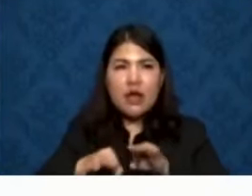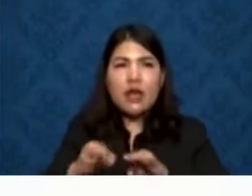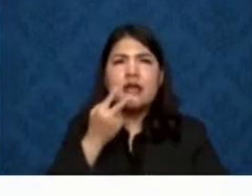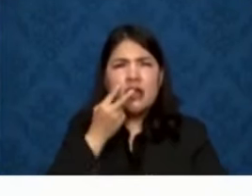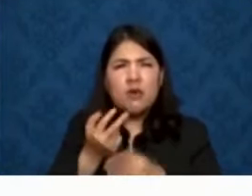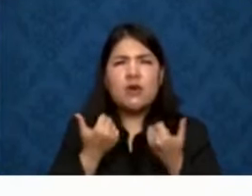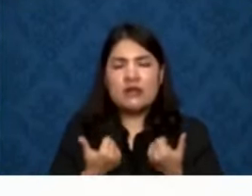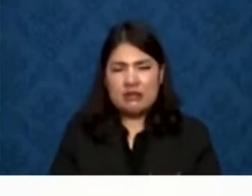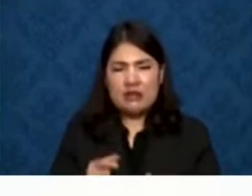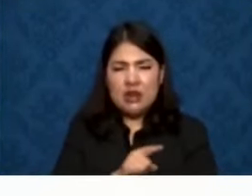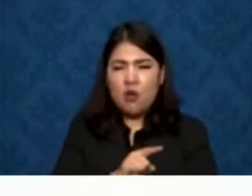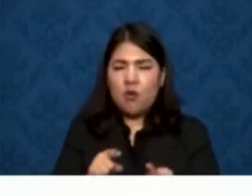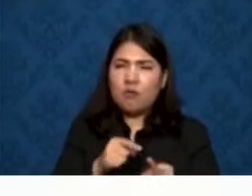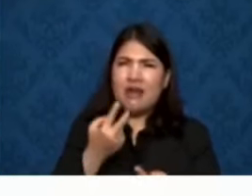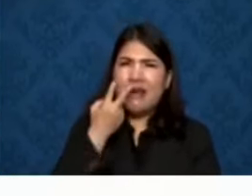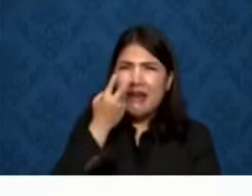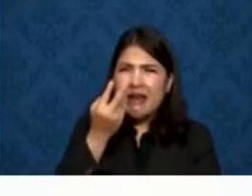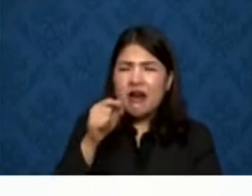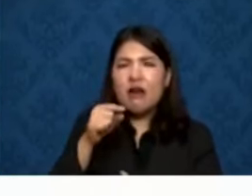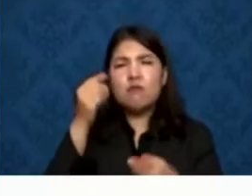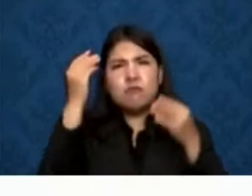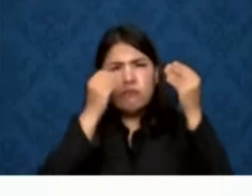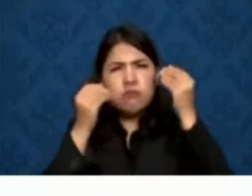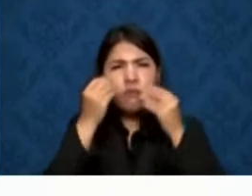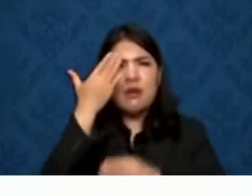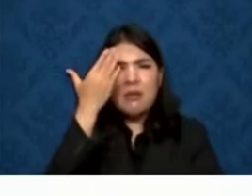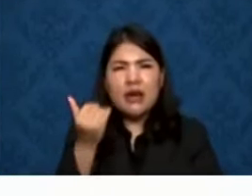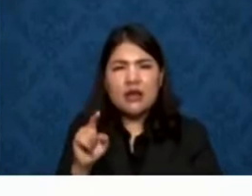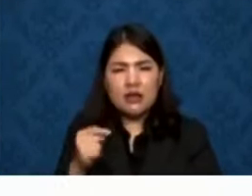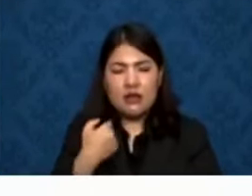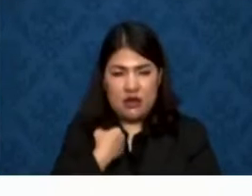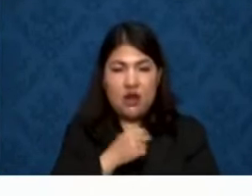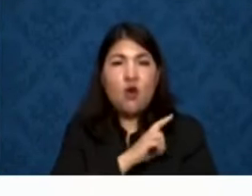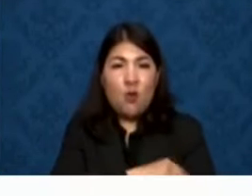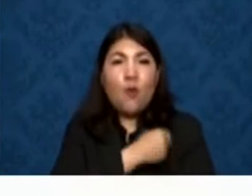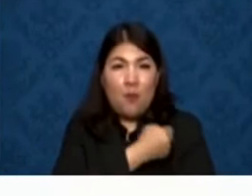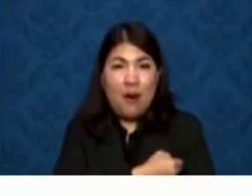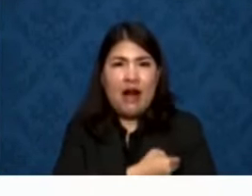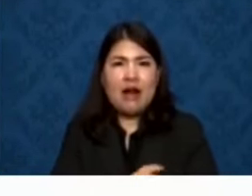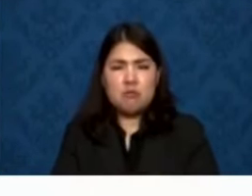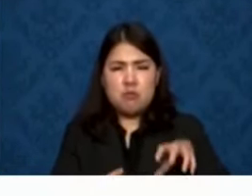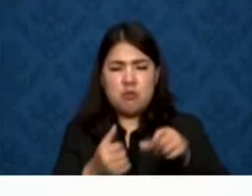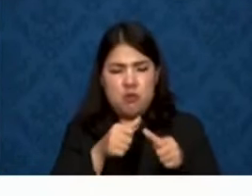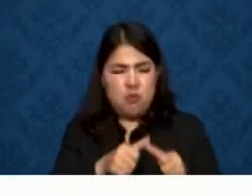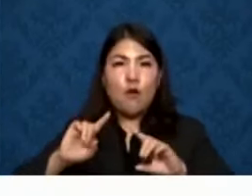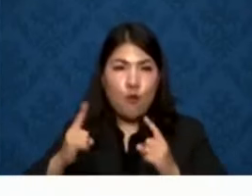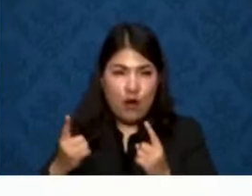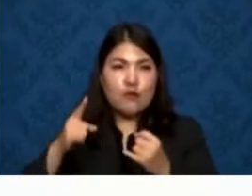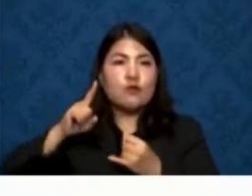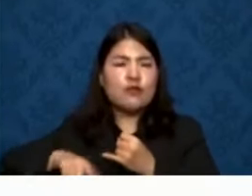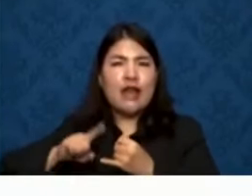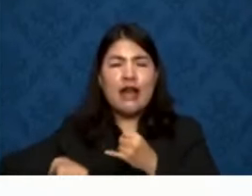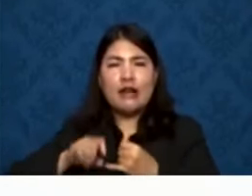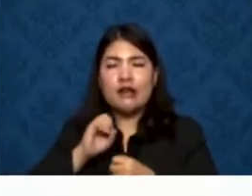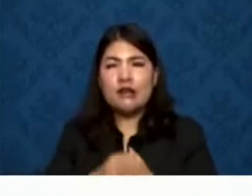ท่านทำให้สังคมสับสนว่าคนไปอยู่ไปควบคุมอยู่ที่โรงพยาบาลไม่ใช่อยู่ที่เรือนจำ